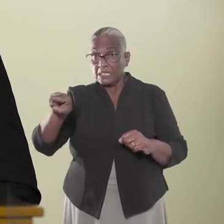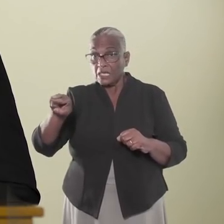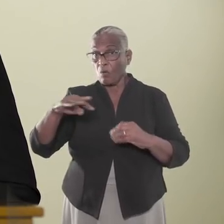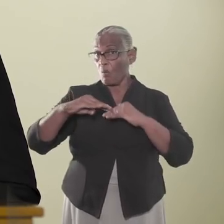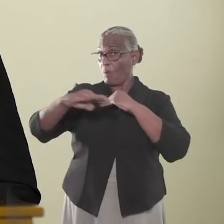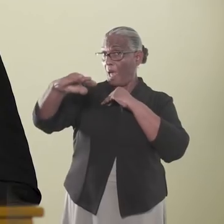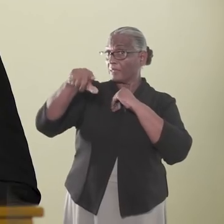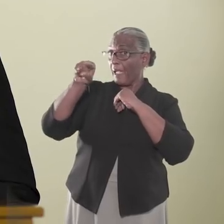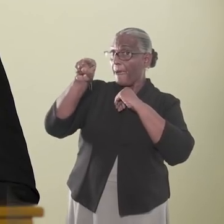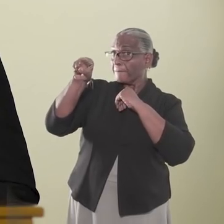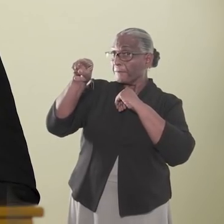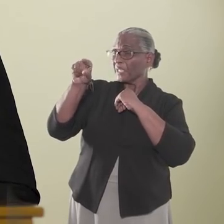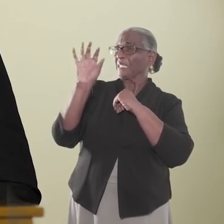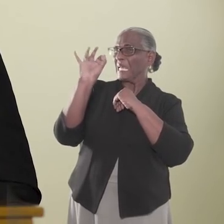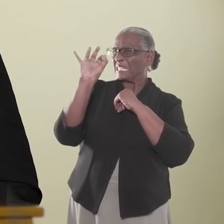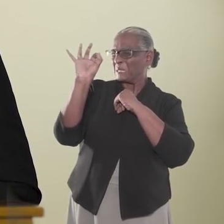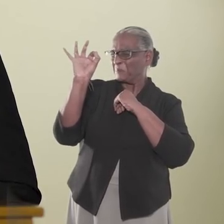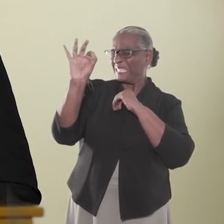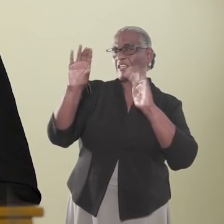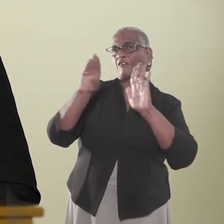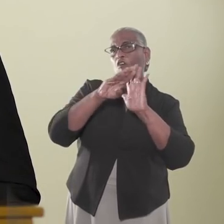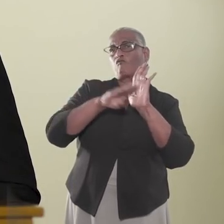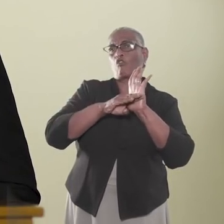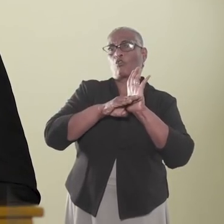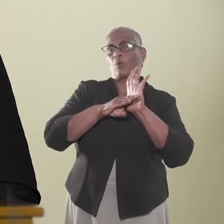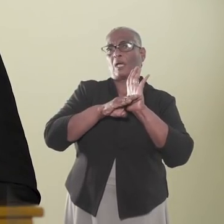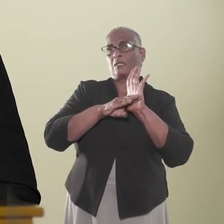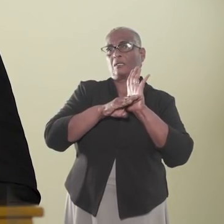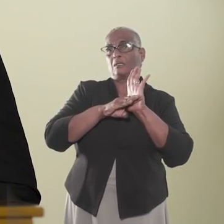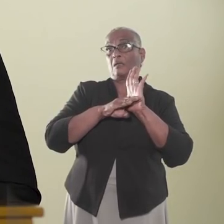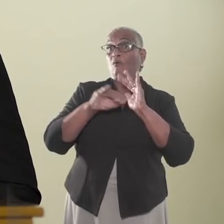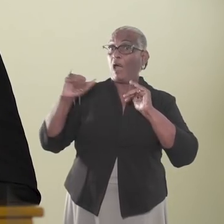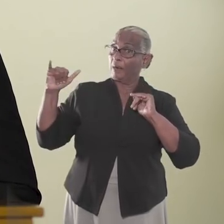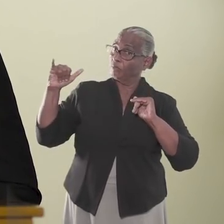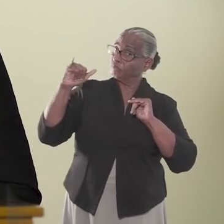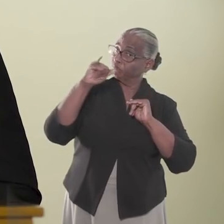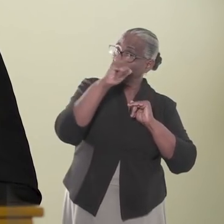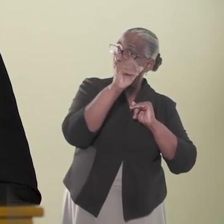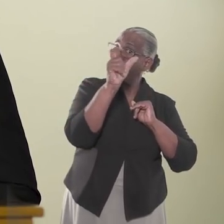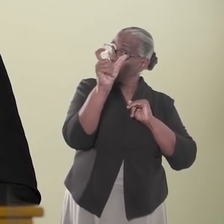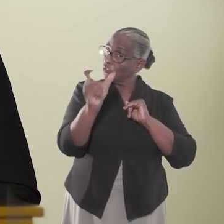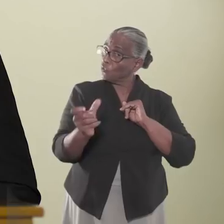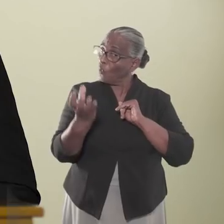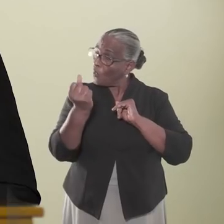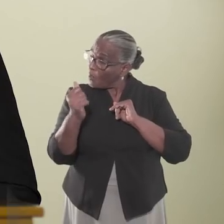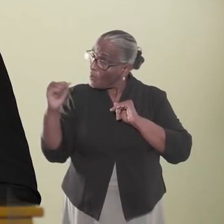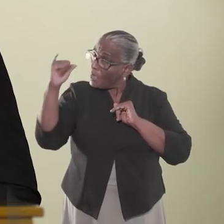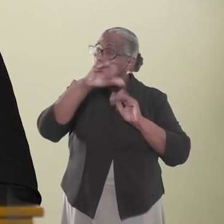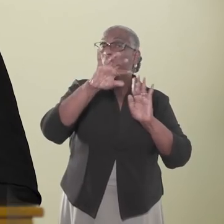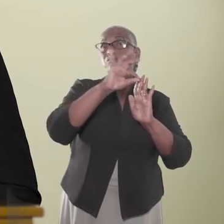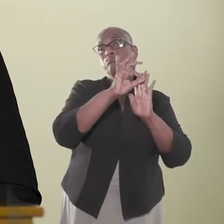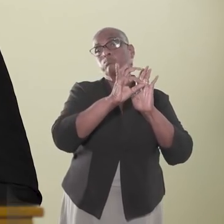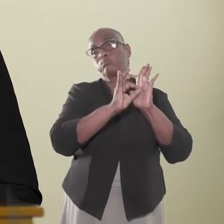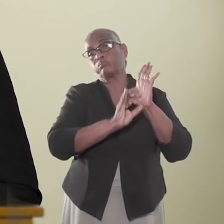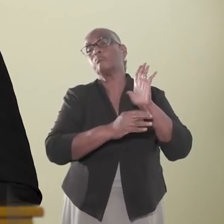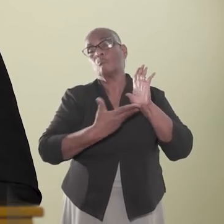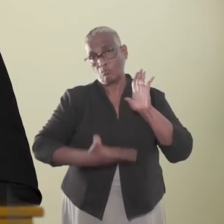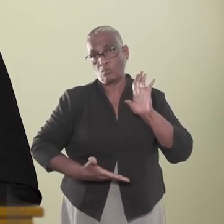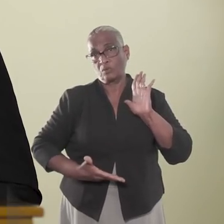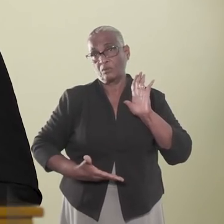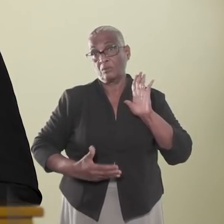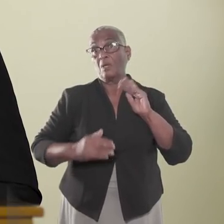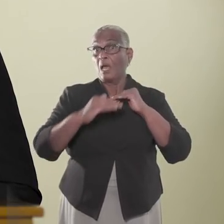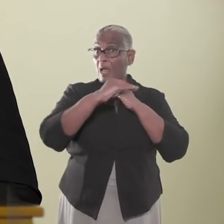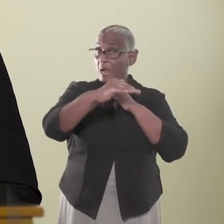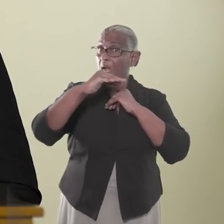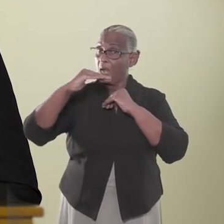hand van de risicoclassificatie zijn er specifieke voorwaarden waaraan een reiziger moet voldoen. De